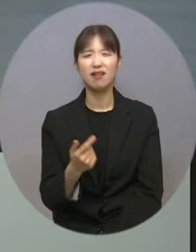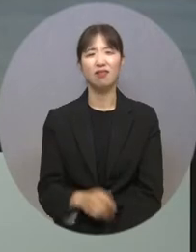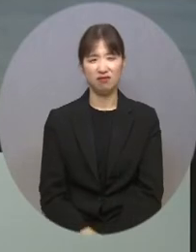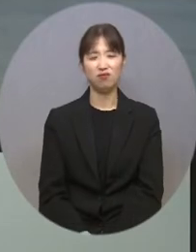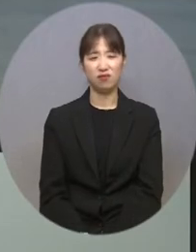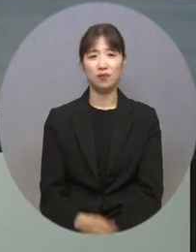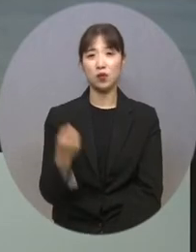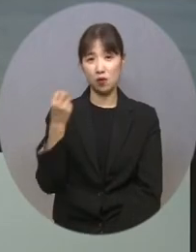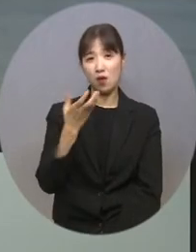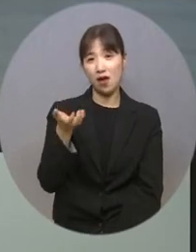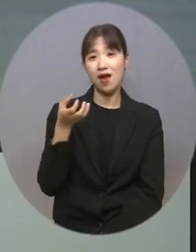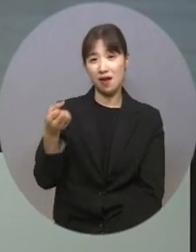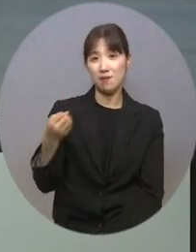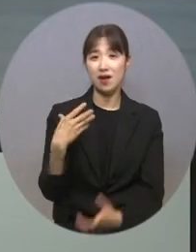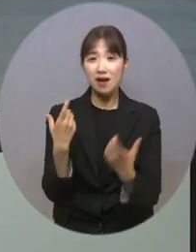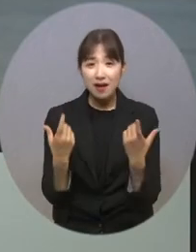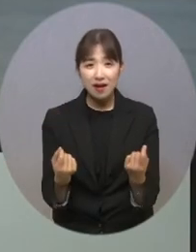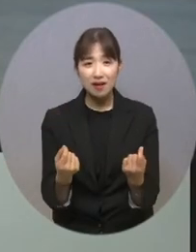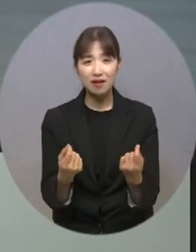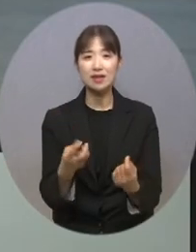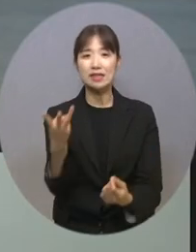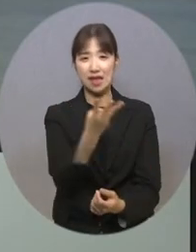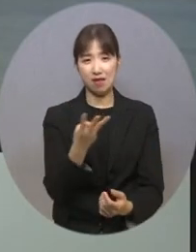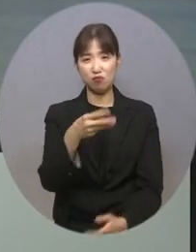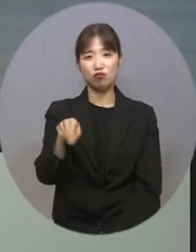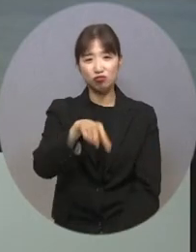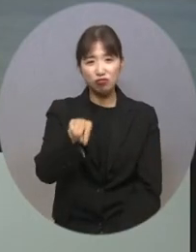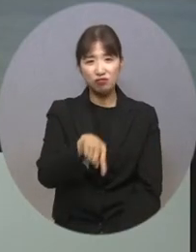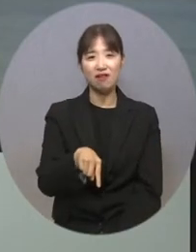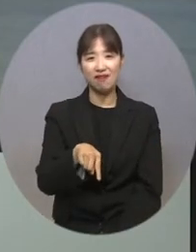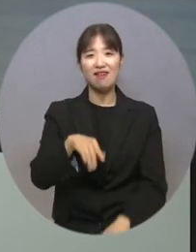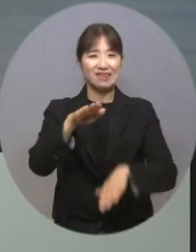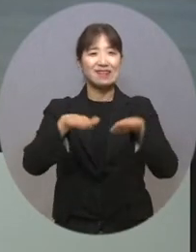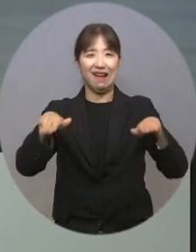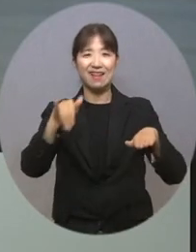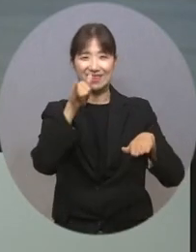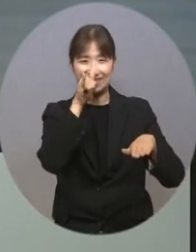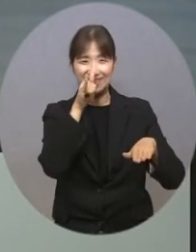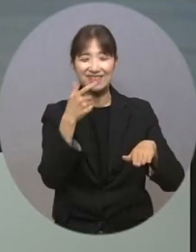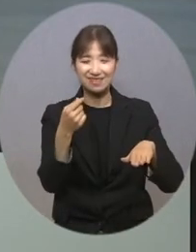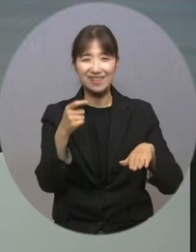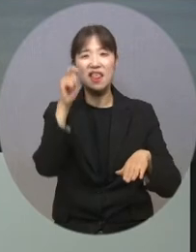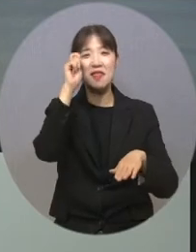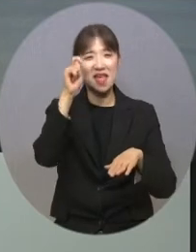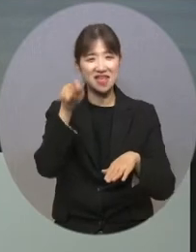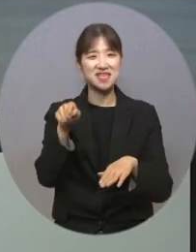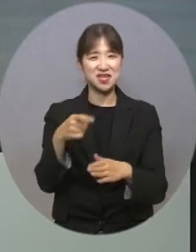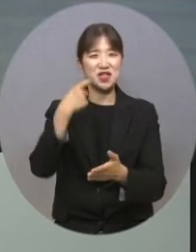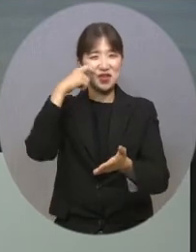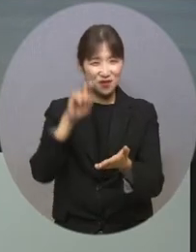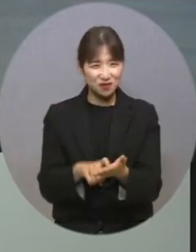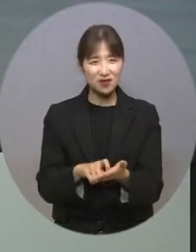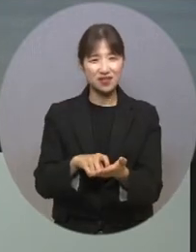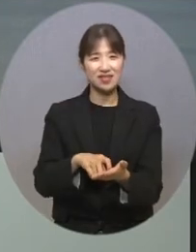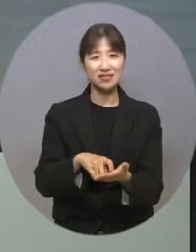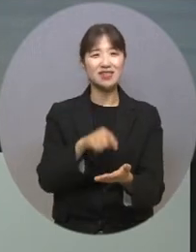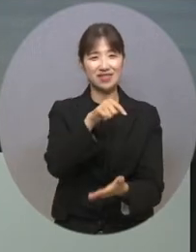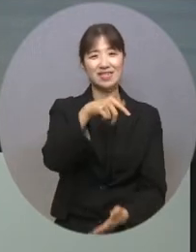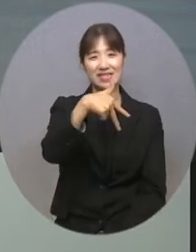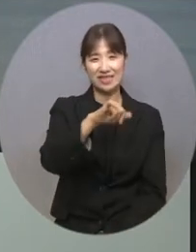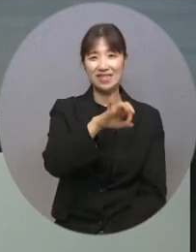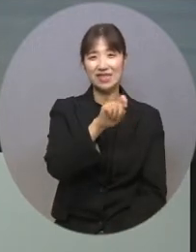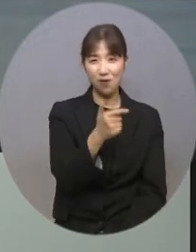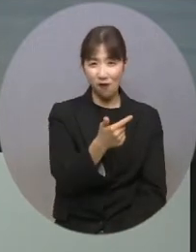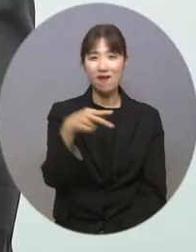아까 우리 성인인 말씀 주셨지만 이 세 분 중에도 그런 차이가 또 보이는게 택시 이용이 아무래도 지원 이미 나스 원님은